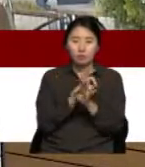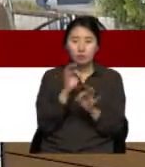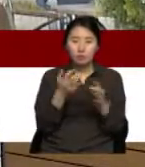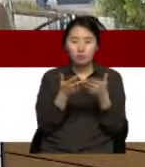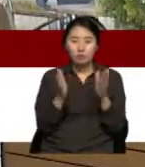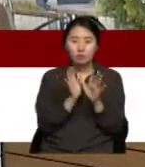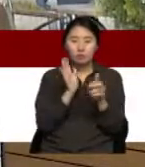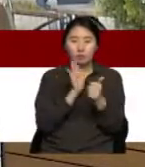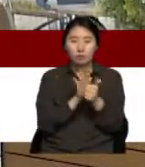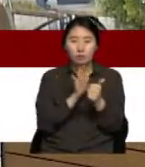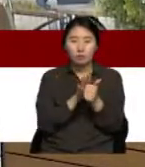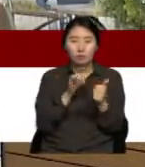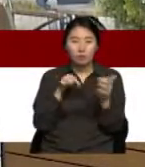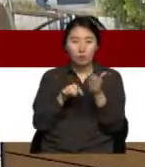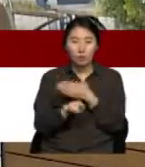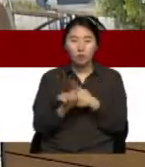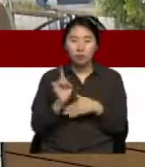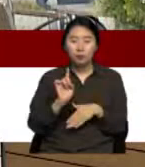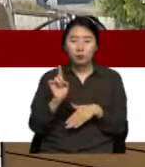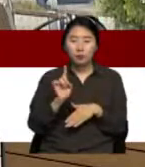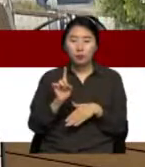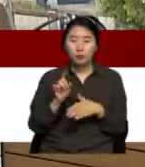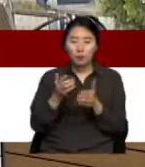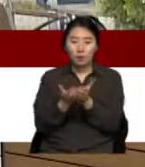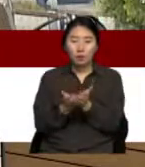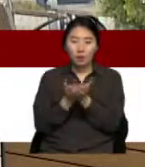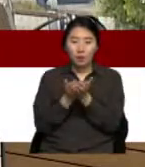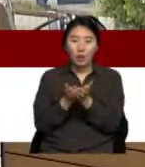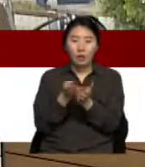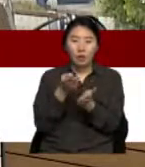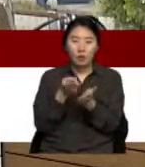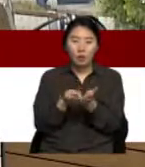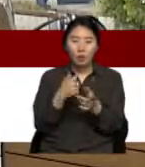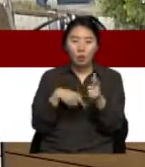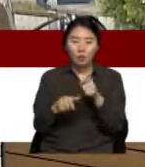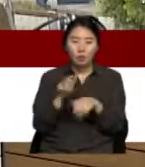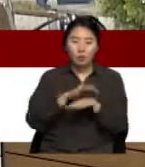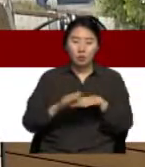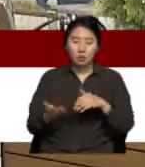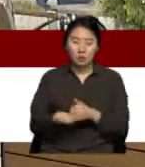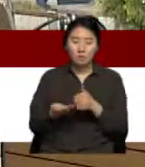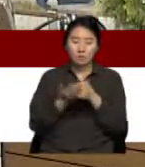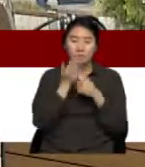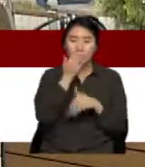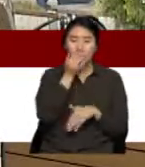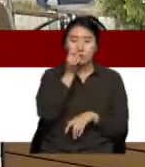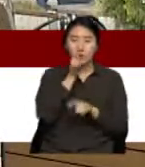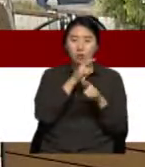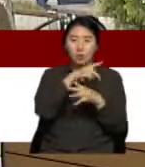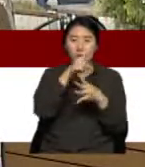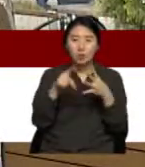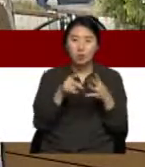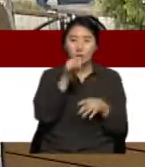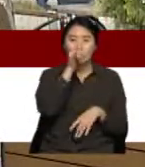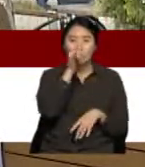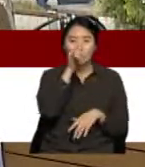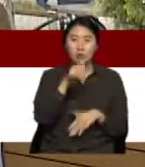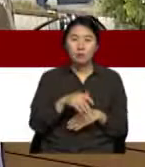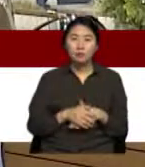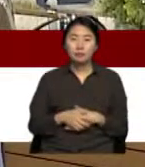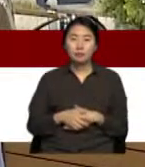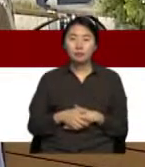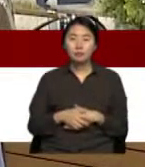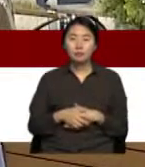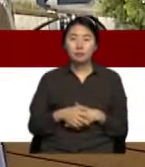경제단체를 지원하는 것뿐만 아니라 이렇게 인큐베이팅 단체들이 보다 더 성장할 수 있는 다양한 프로그램들이 있거든요. 그리고